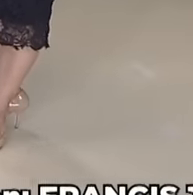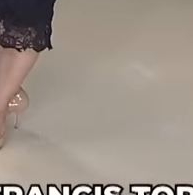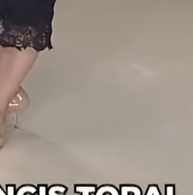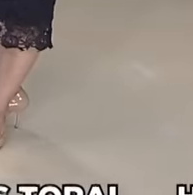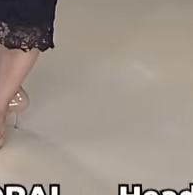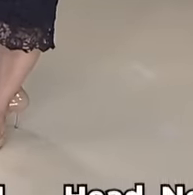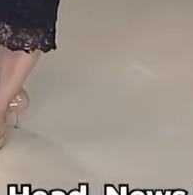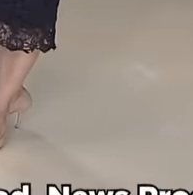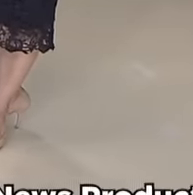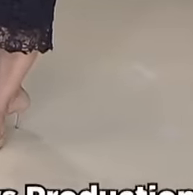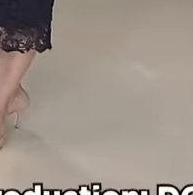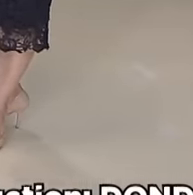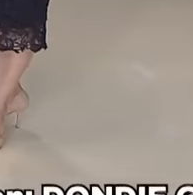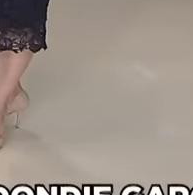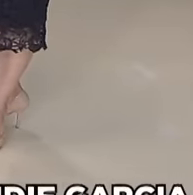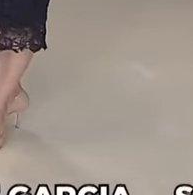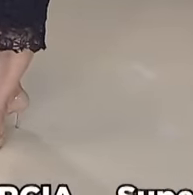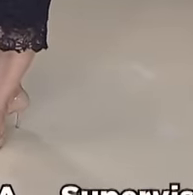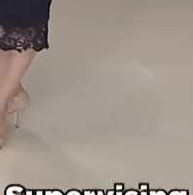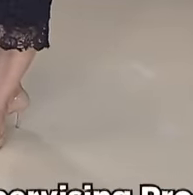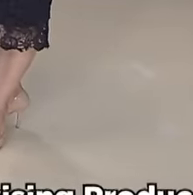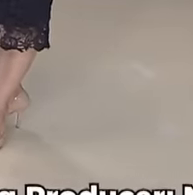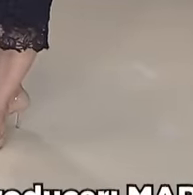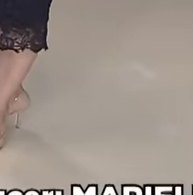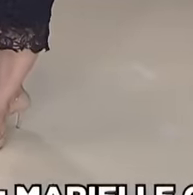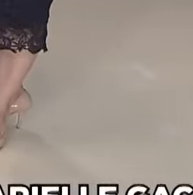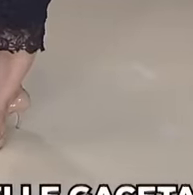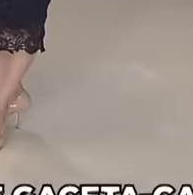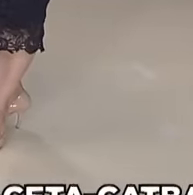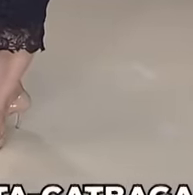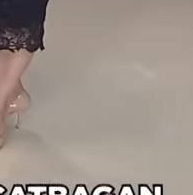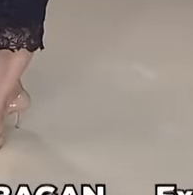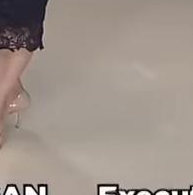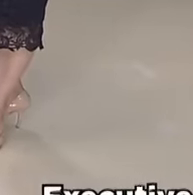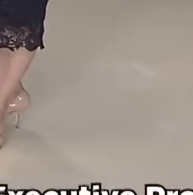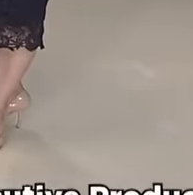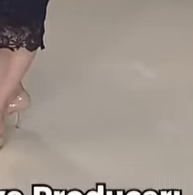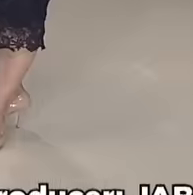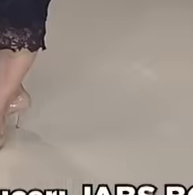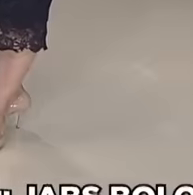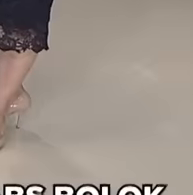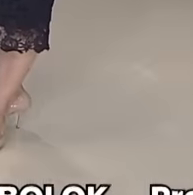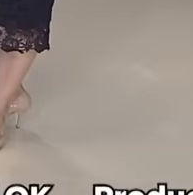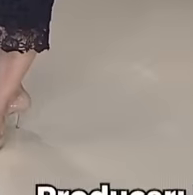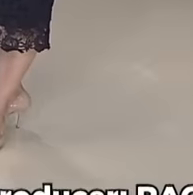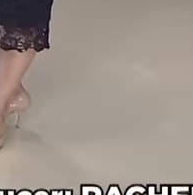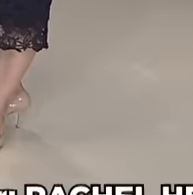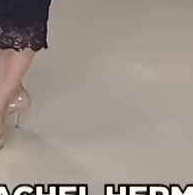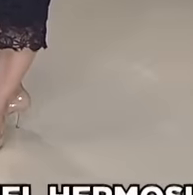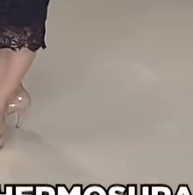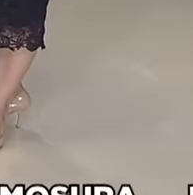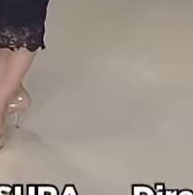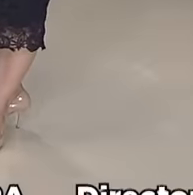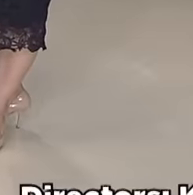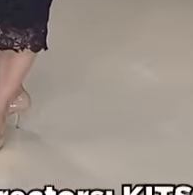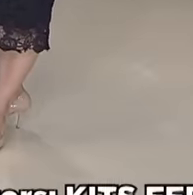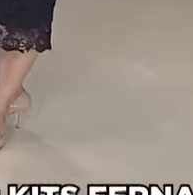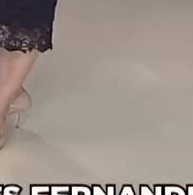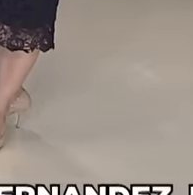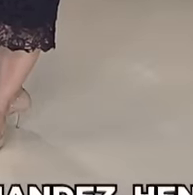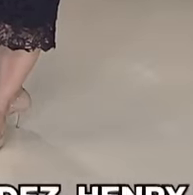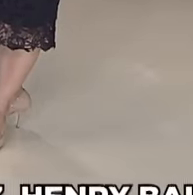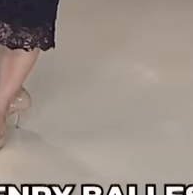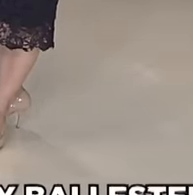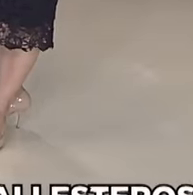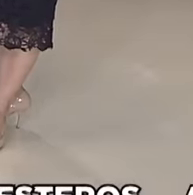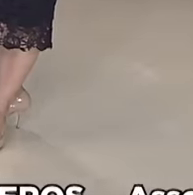Congrats! Pinag-uusapan ngayon, glutathione. Oh, ano, nag-glutathione ka ba? Ano ba yun? Ako nag-glutathione ako,